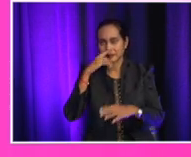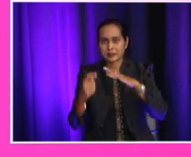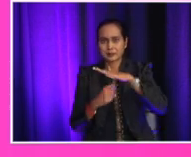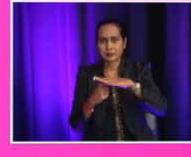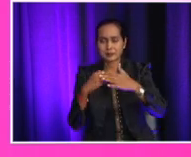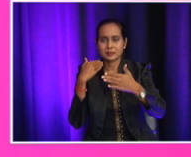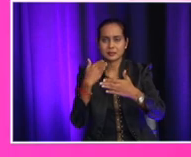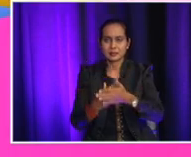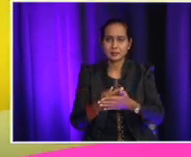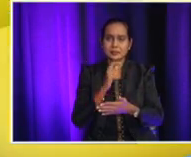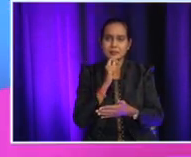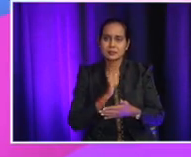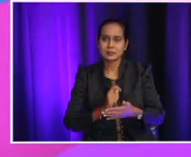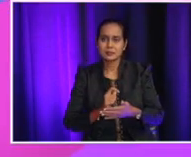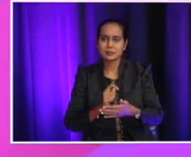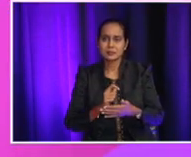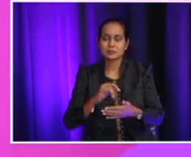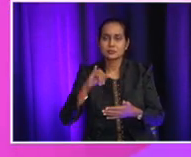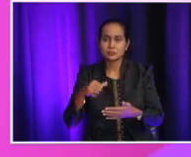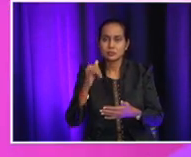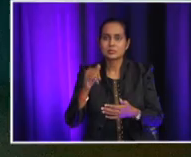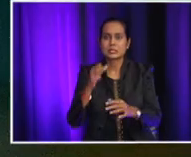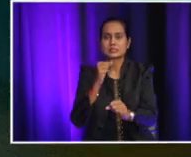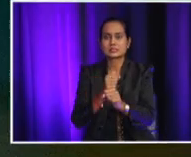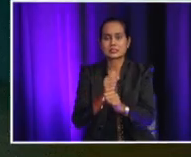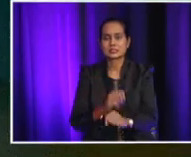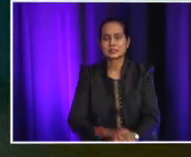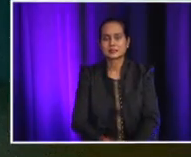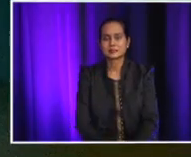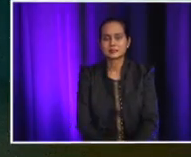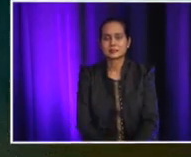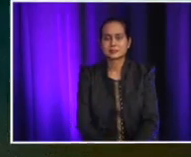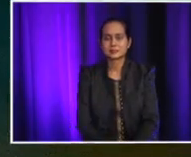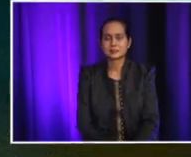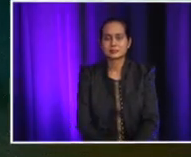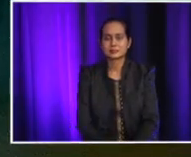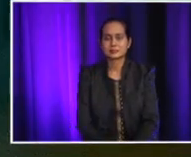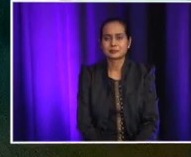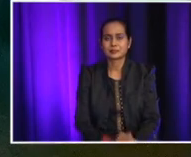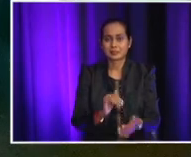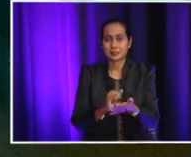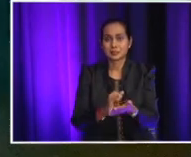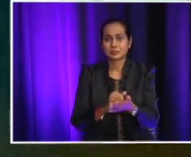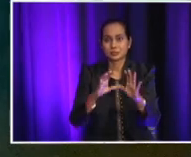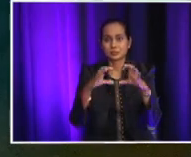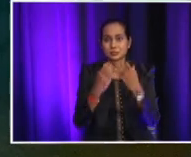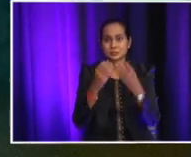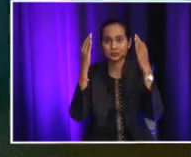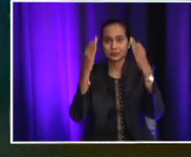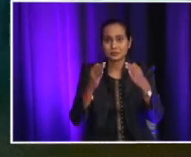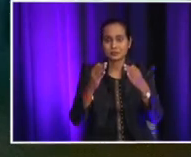termasuk golongan yang bekerja jadi Itulah sebenarnya kelompok sasaran itu dikatakan